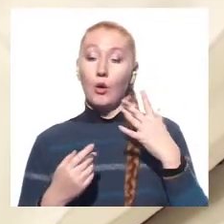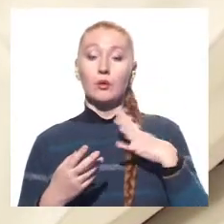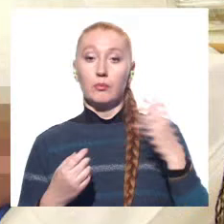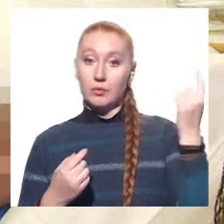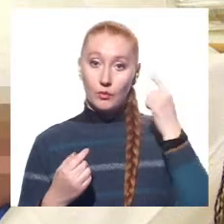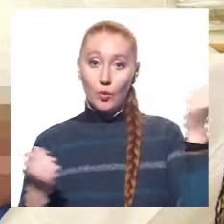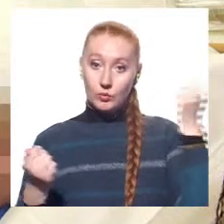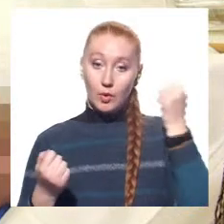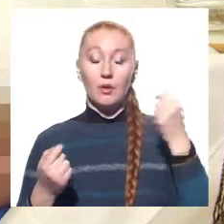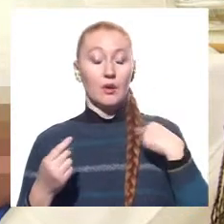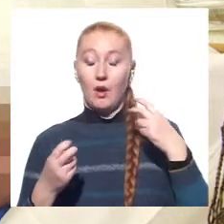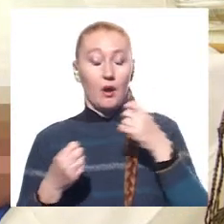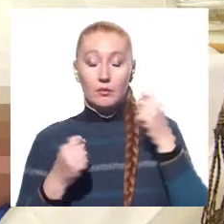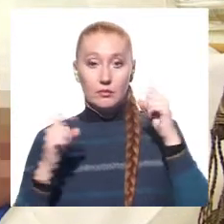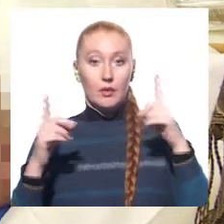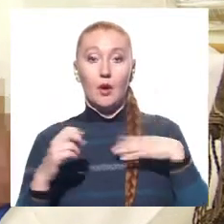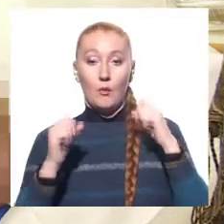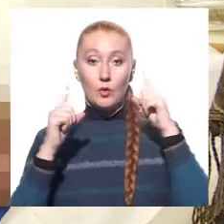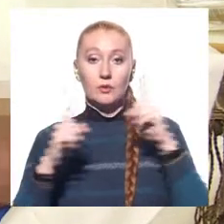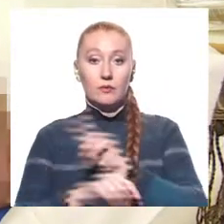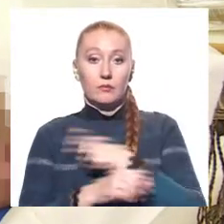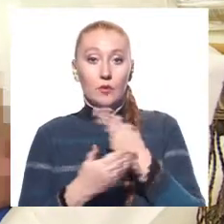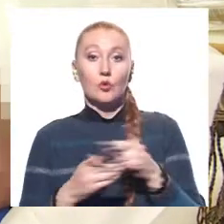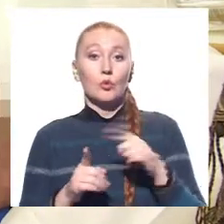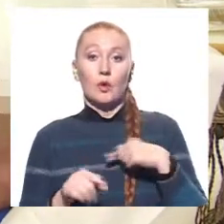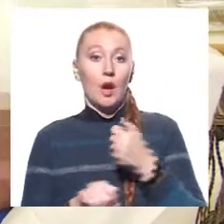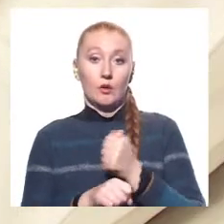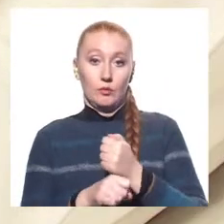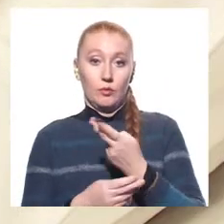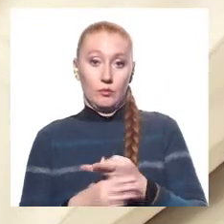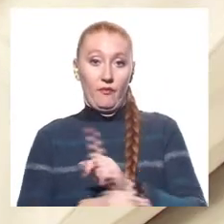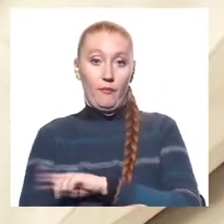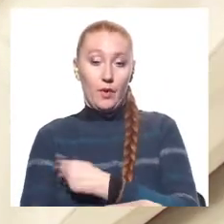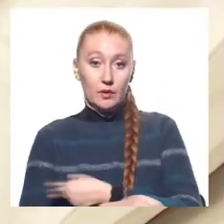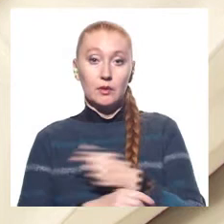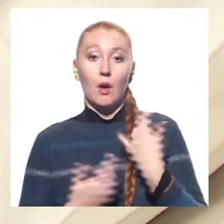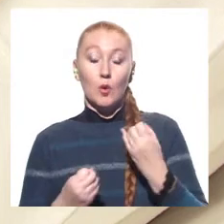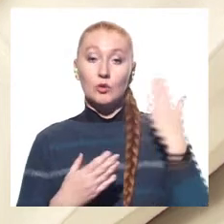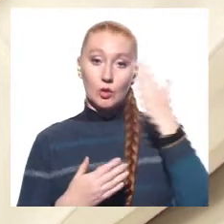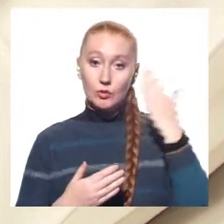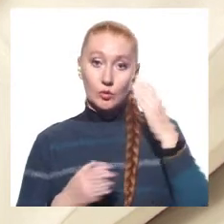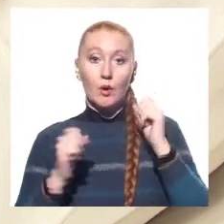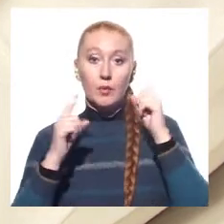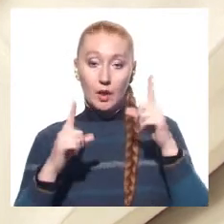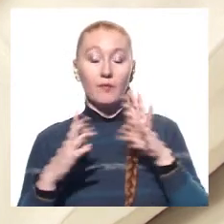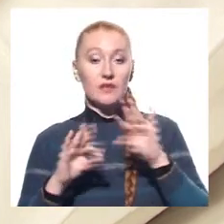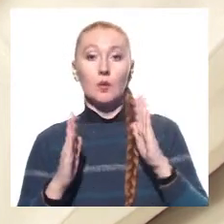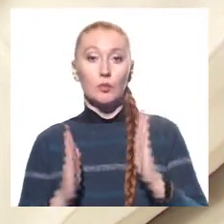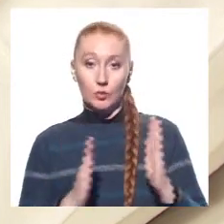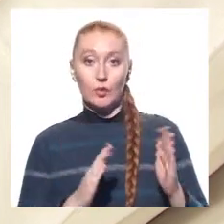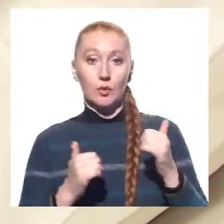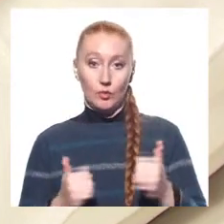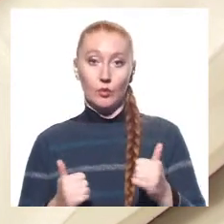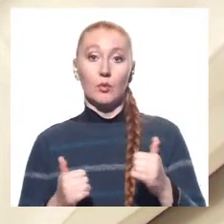пам'ятаю. Прокинувся у лікарні, не міг зрозуміти, що я роблю на ліжку. Думав, що це просто сон, а я прокинуся, все буде добре, як і